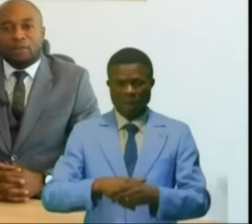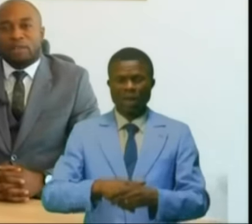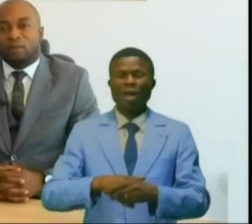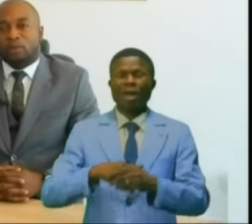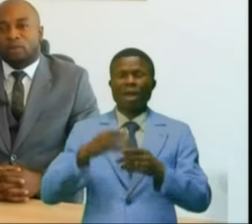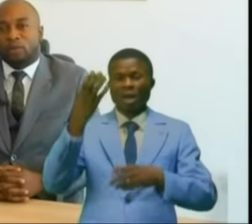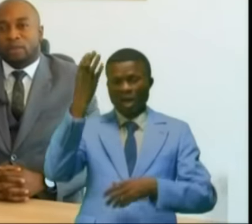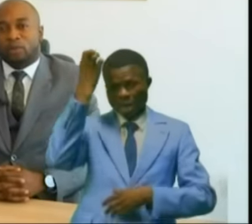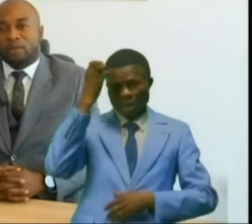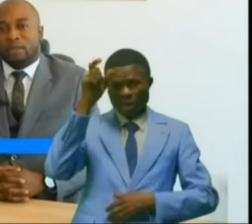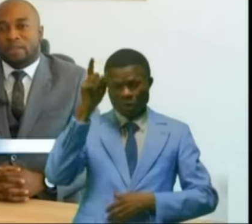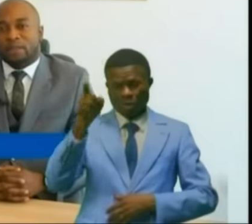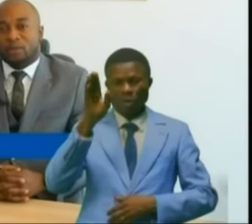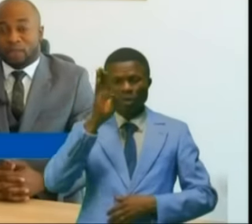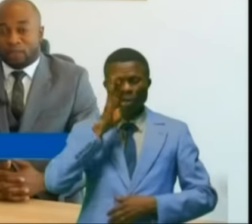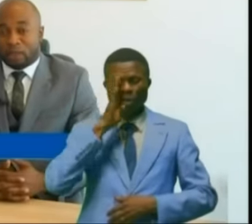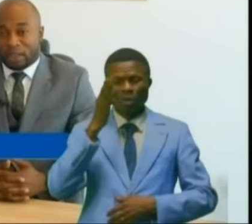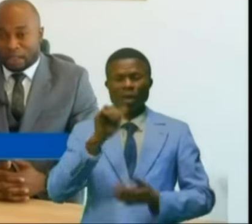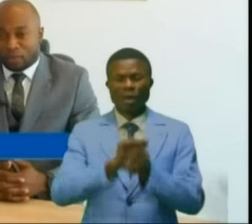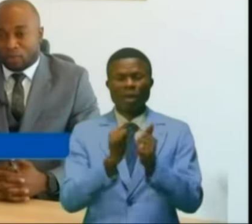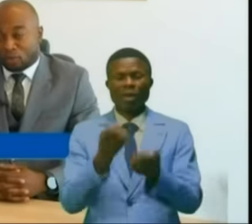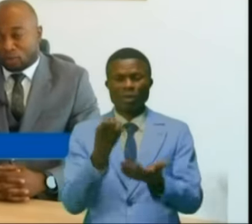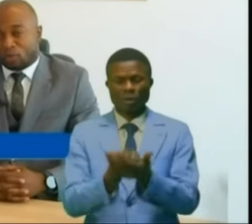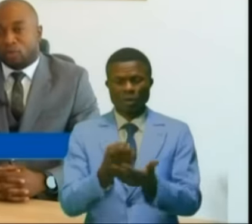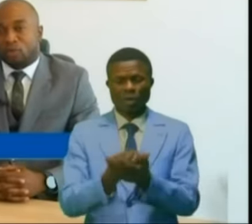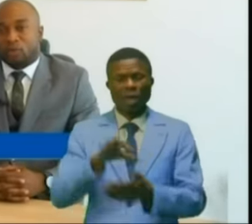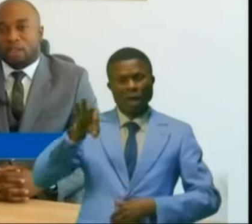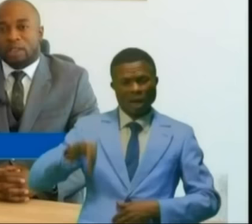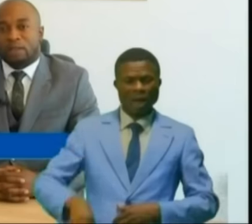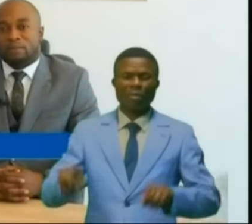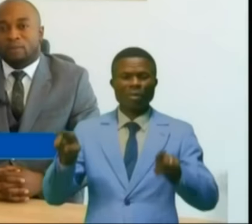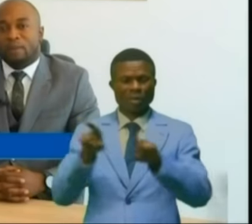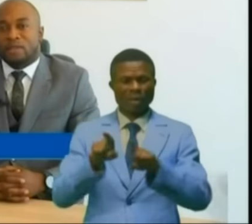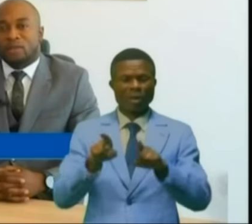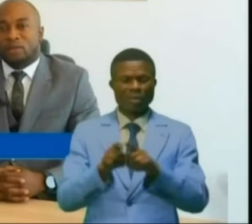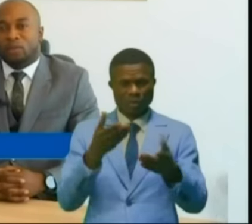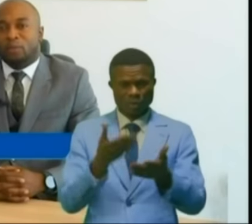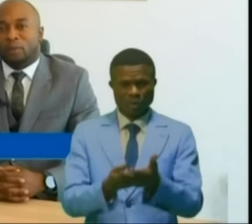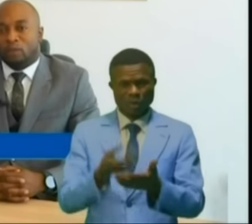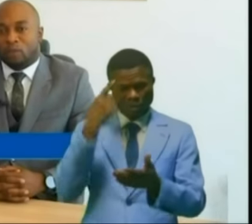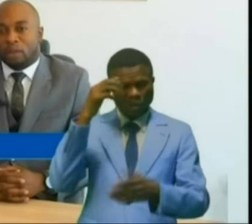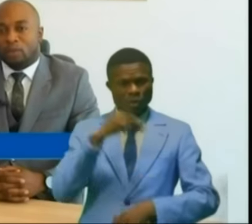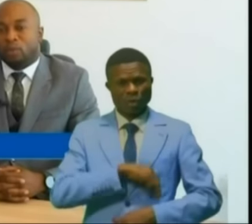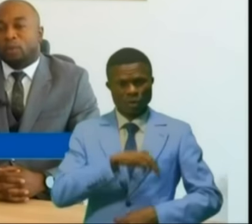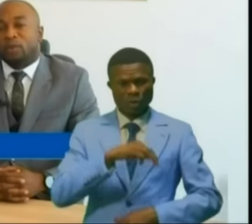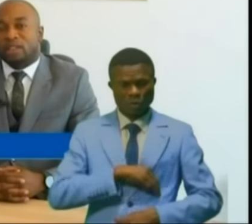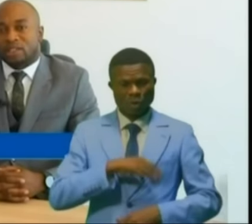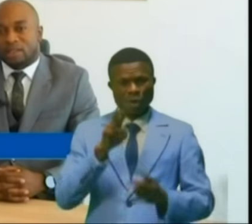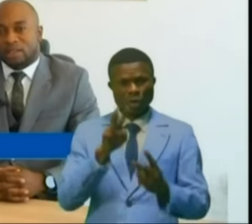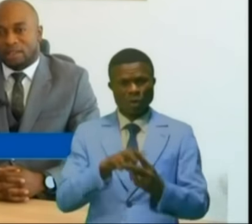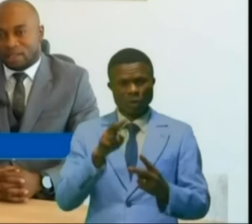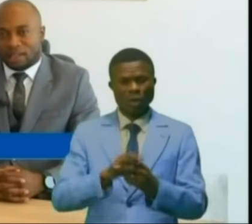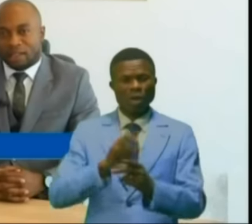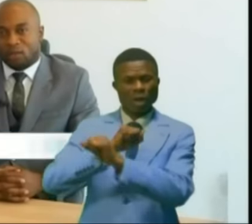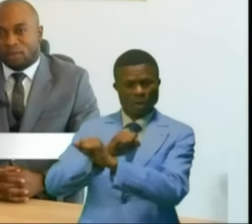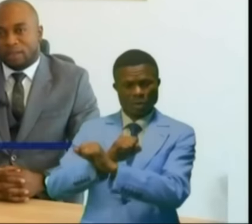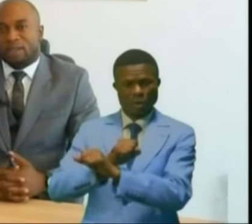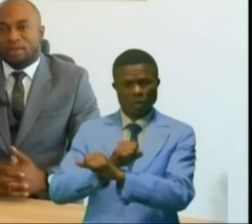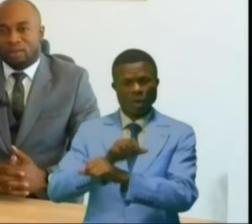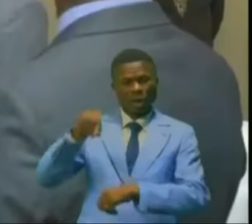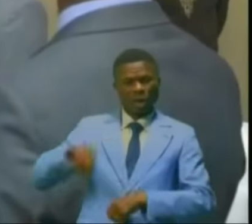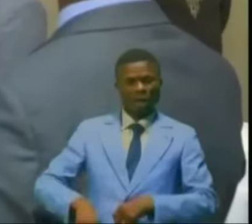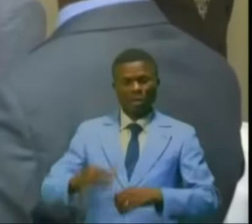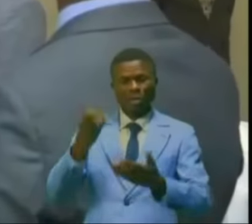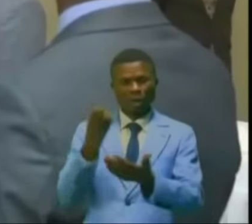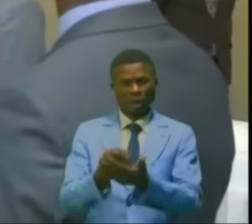Et maintenant, d'un point de vue économique, nous avons également, nous, en tant que consulat, pour mission de promouvoir ou de protéger les intérêts